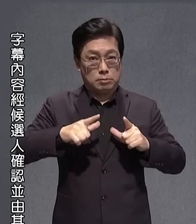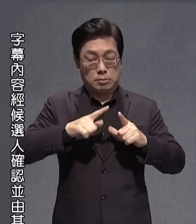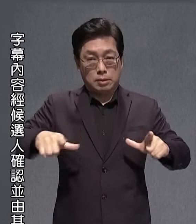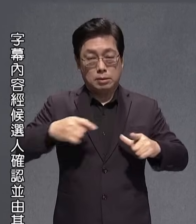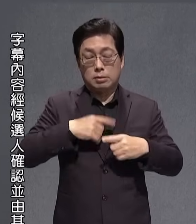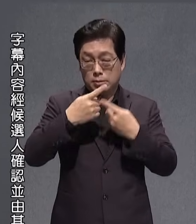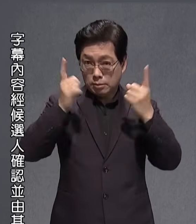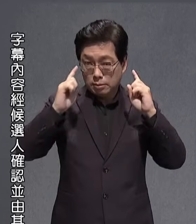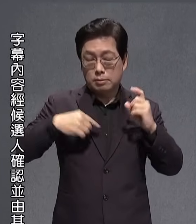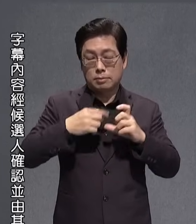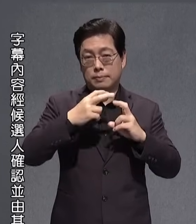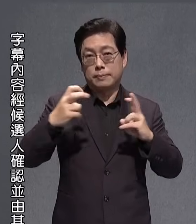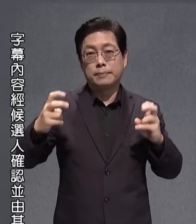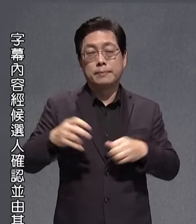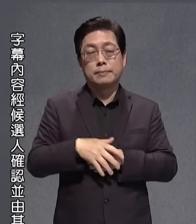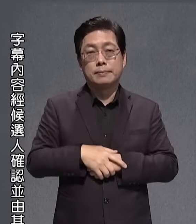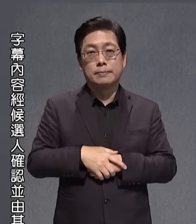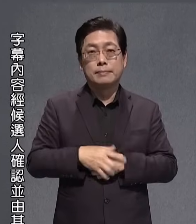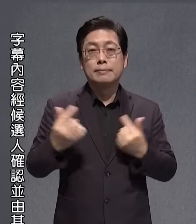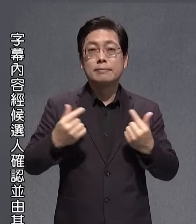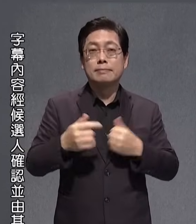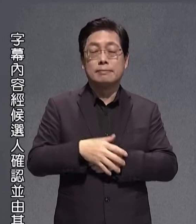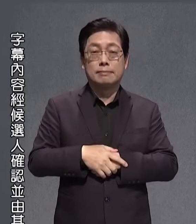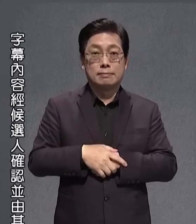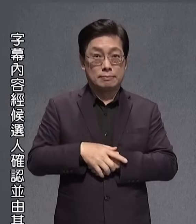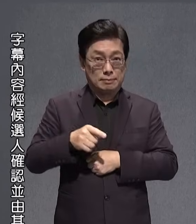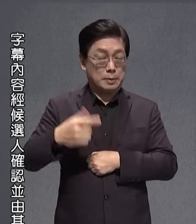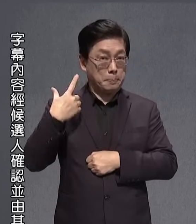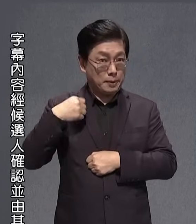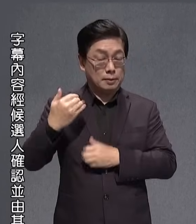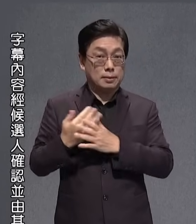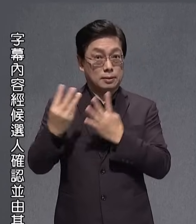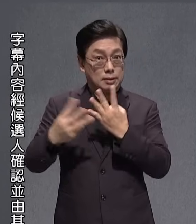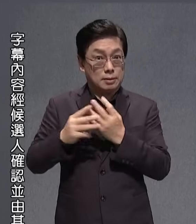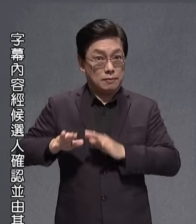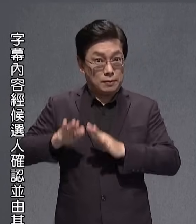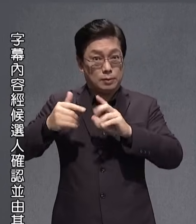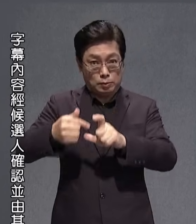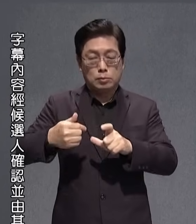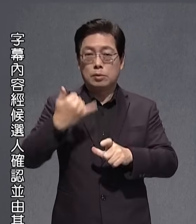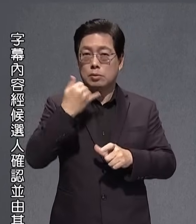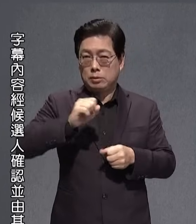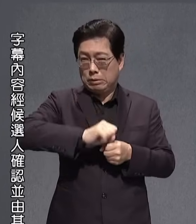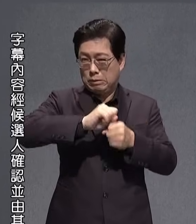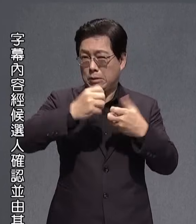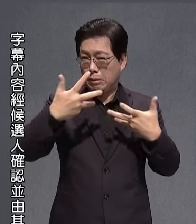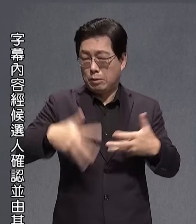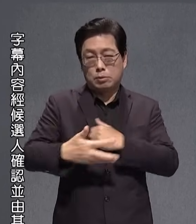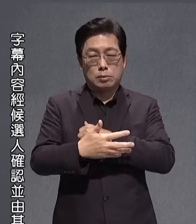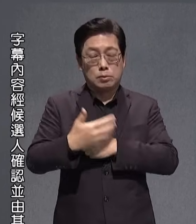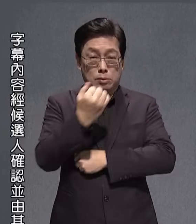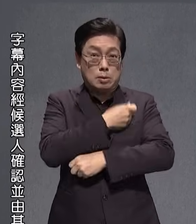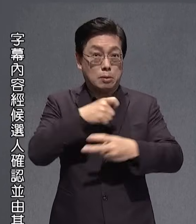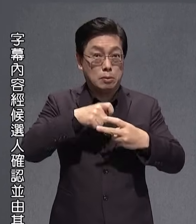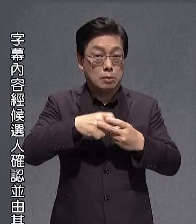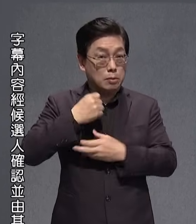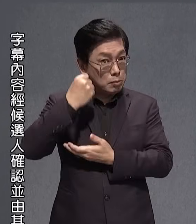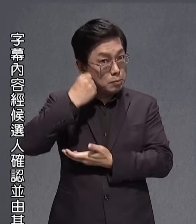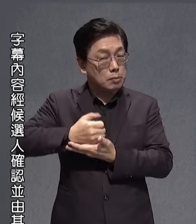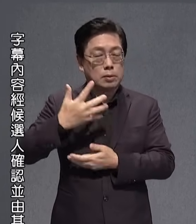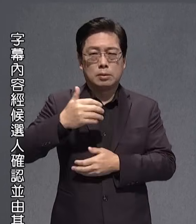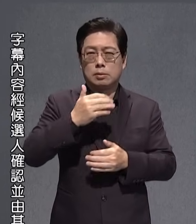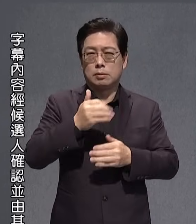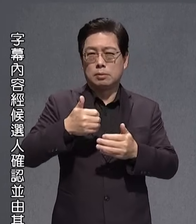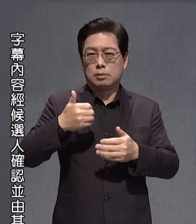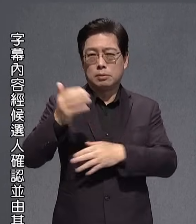厂，尤其产业发展区一定未来可以盖更多的劳工宅。政府规划的是政府规划